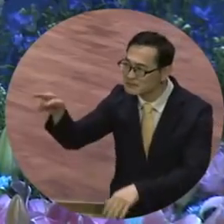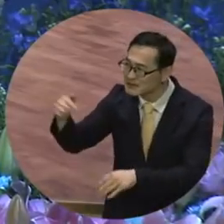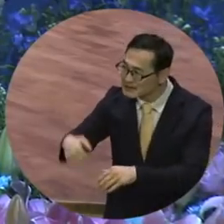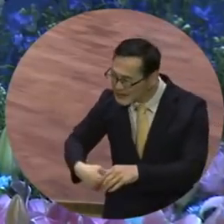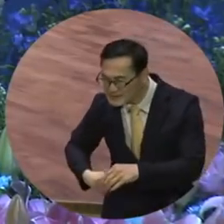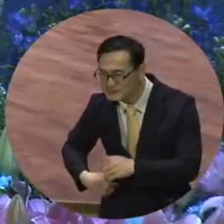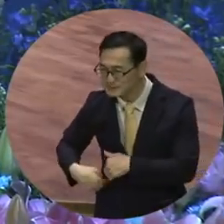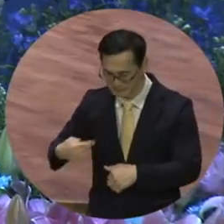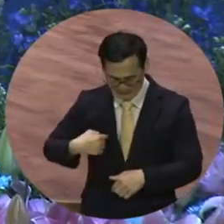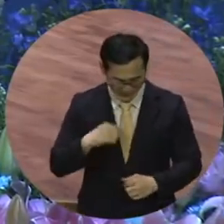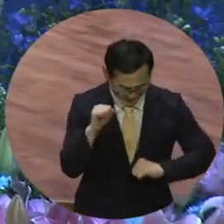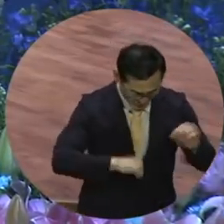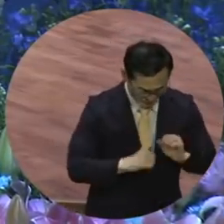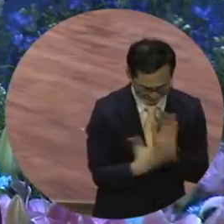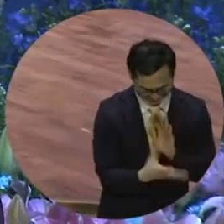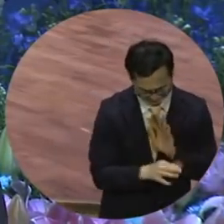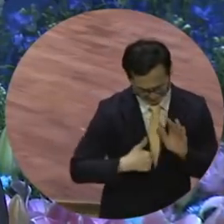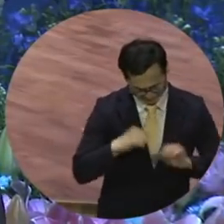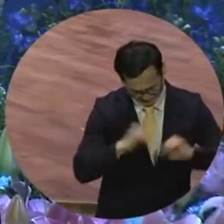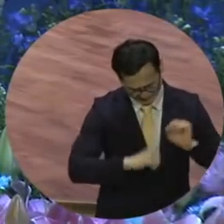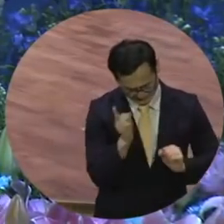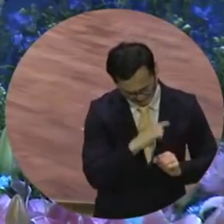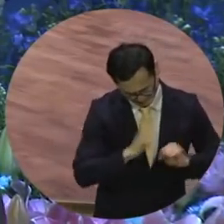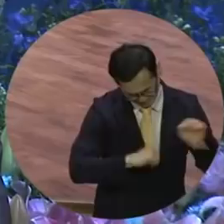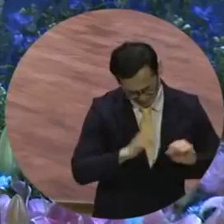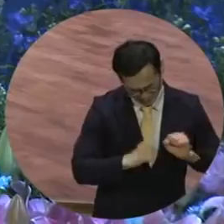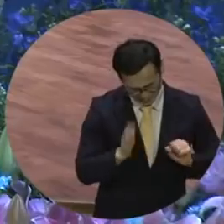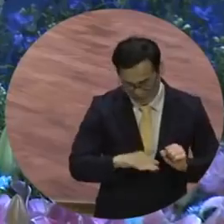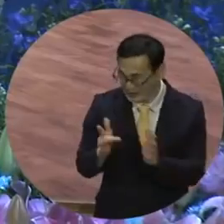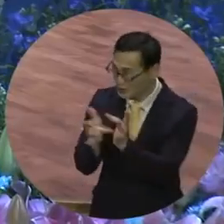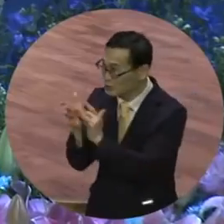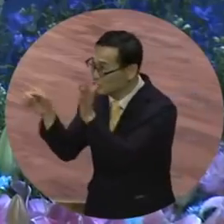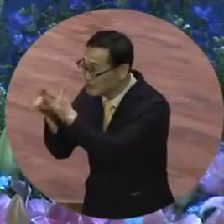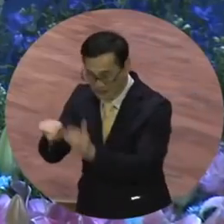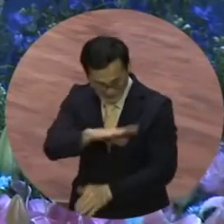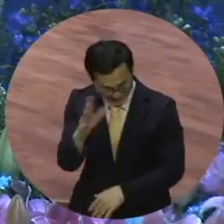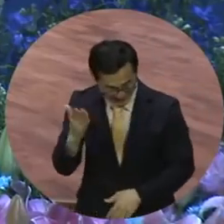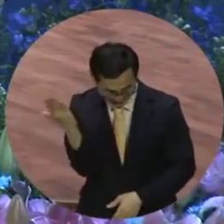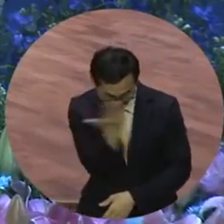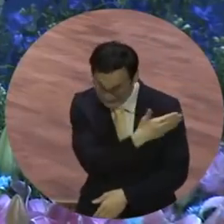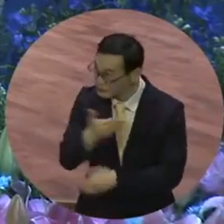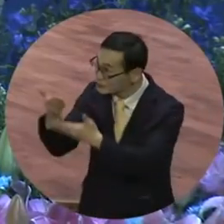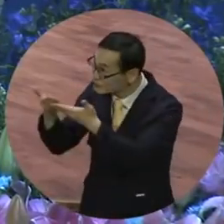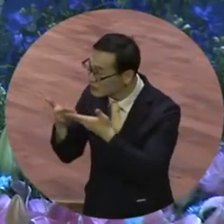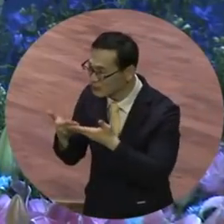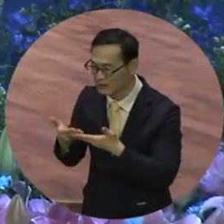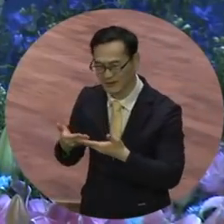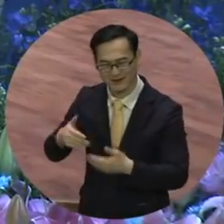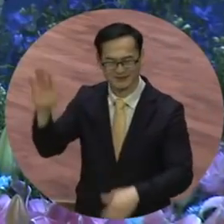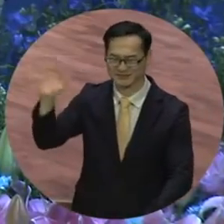이렇게 말합니다. 나 이런 생각을 다 버려야 돼요.